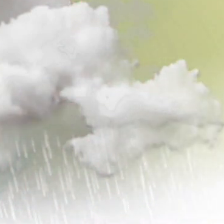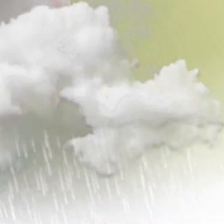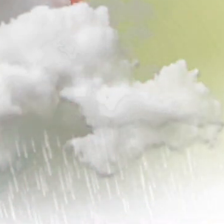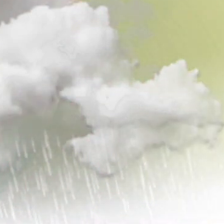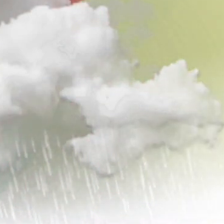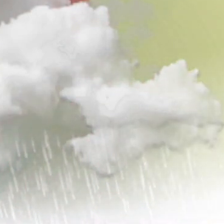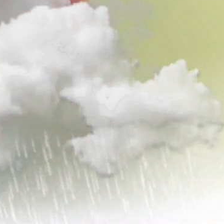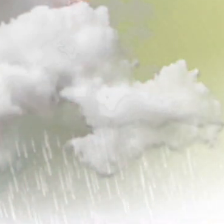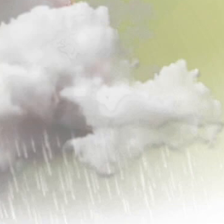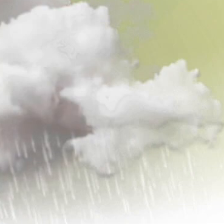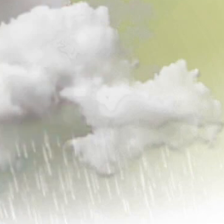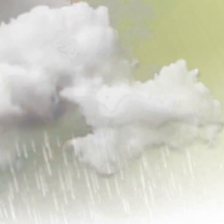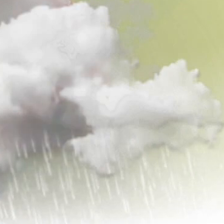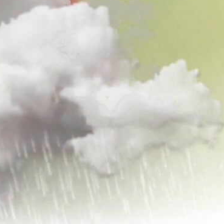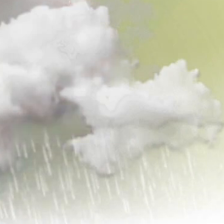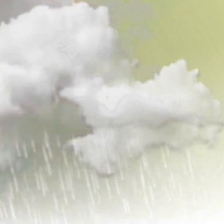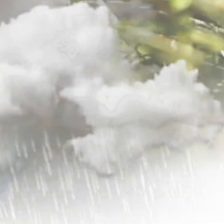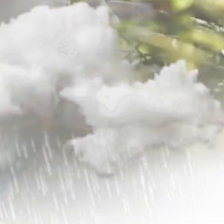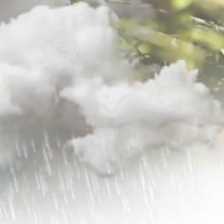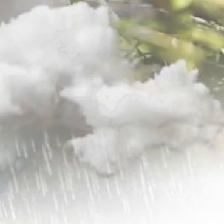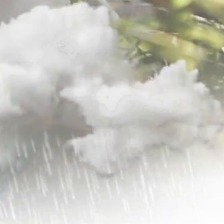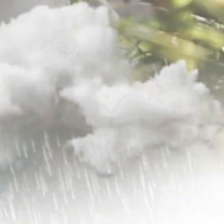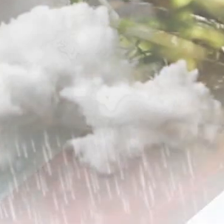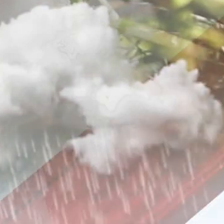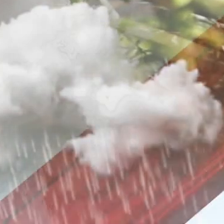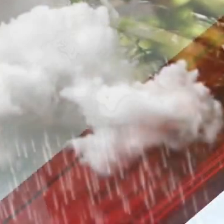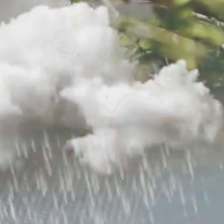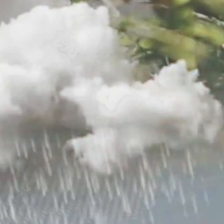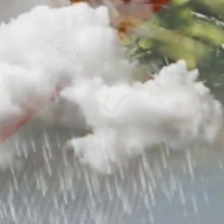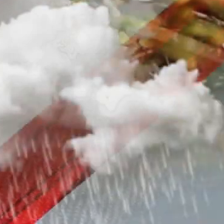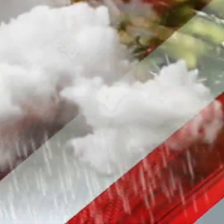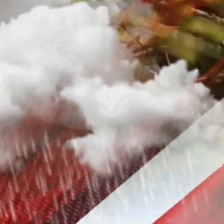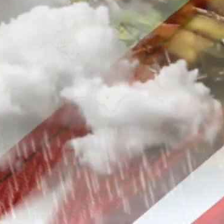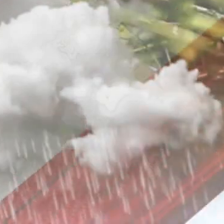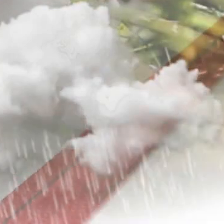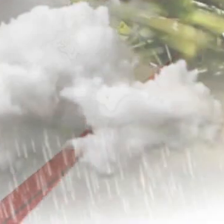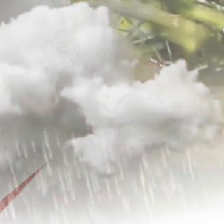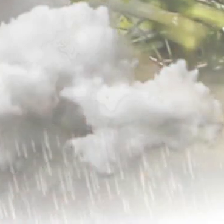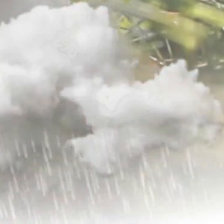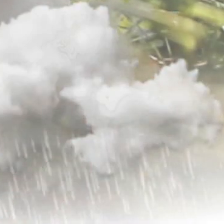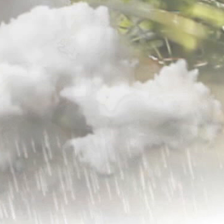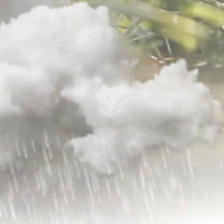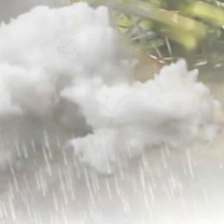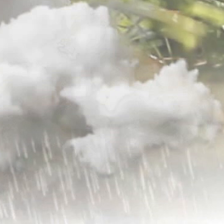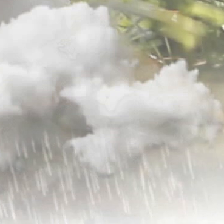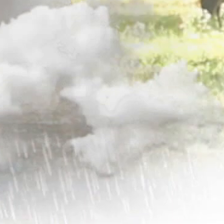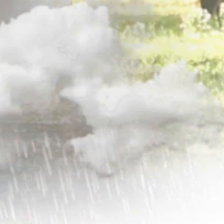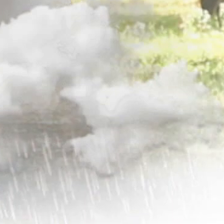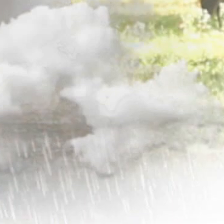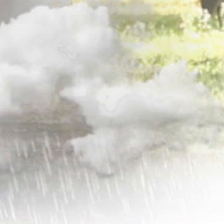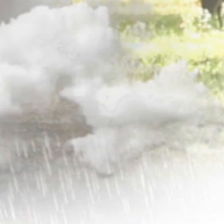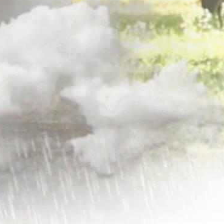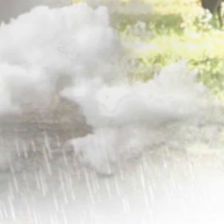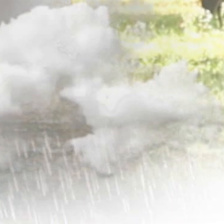невялікі дождж, вецер заходні 3-5 метраў за секунду. У Шчучыне, Дзятлаве і Карэйчах